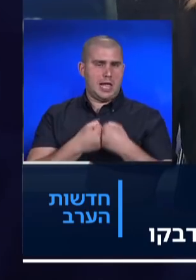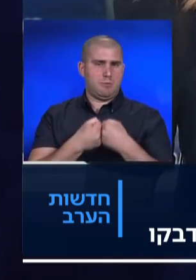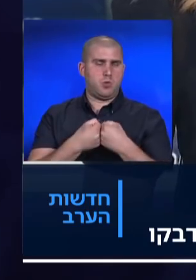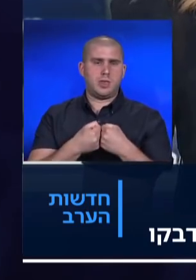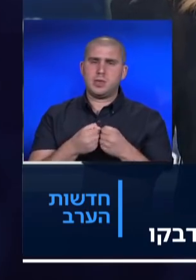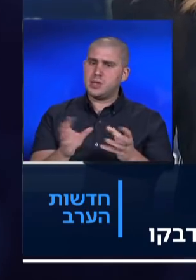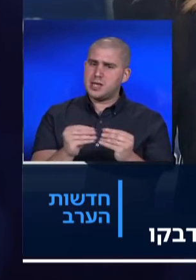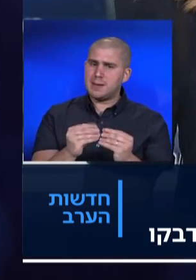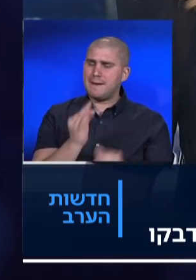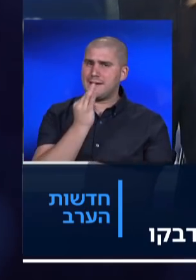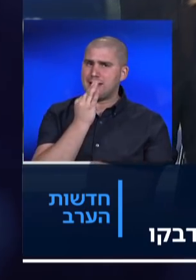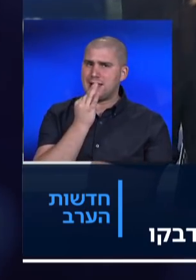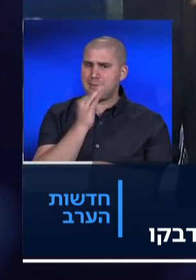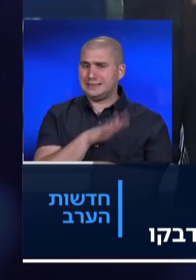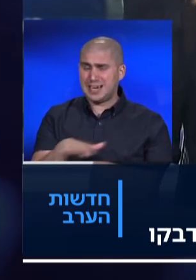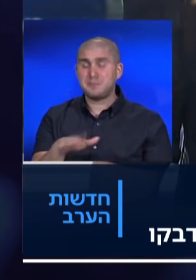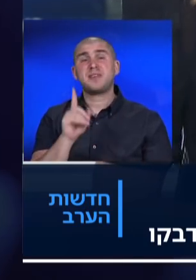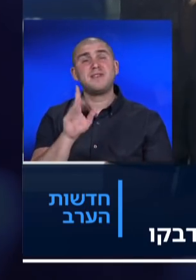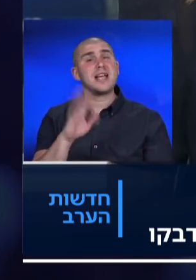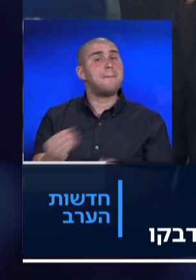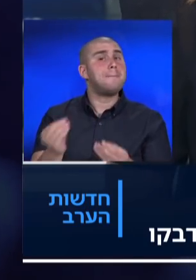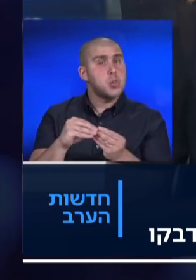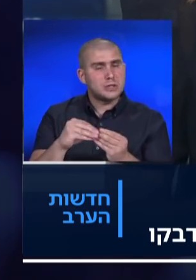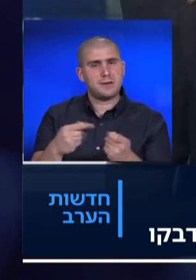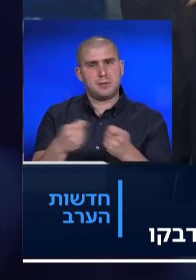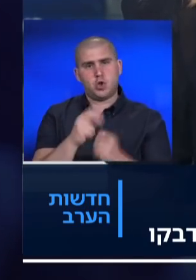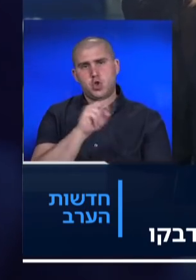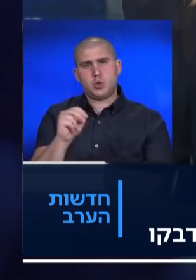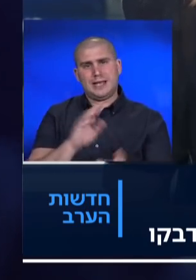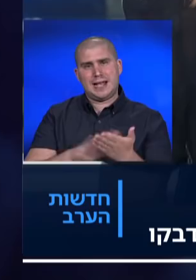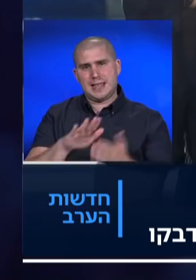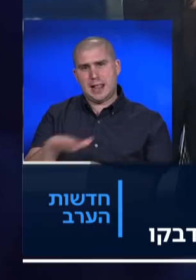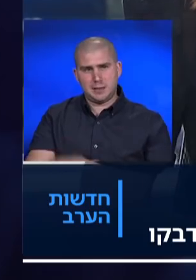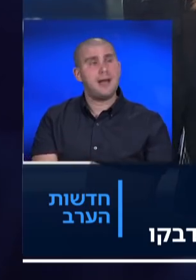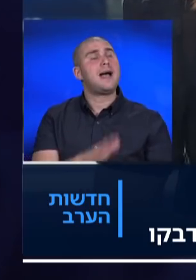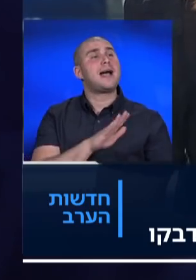הגילאים הצעירים, וגם לעניין גני הילדים. אז גני הילדים ייפתחו בשבוע הבא?